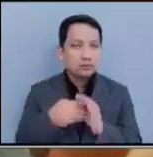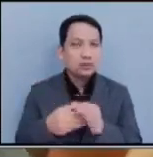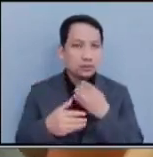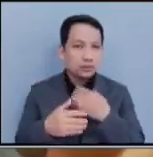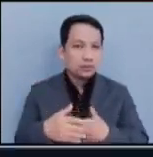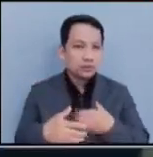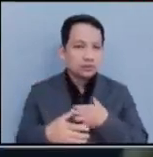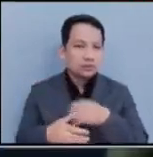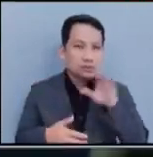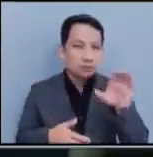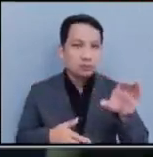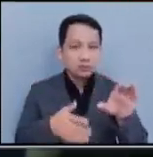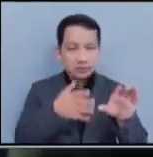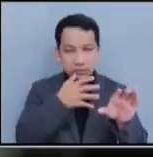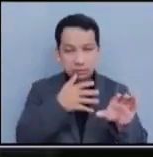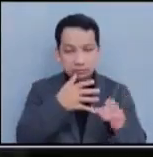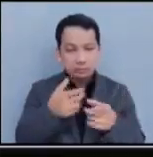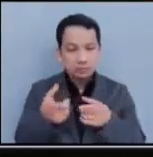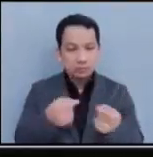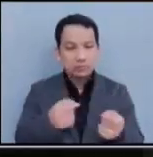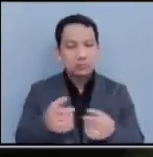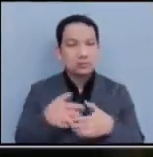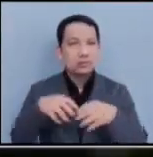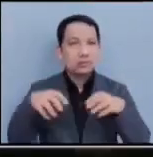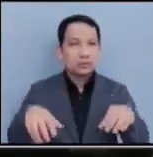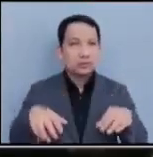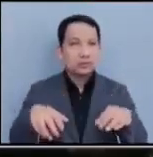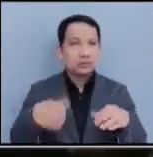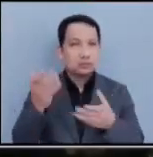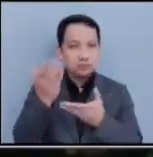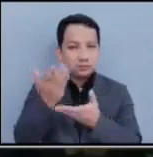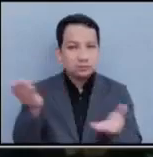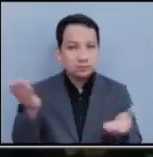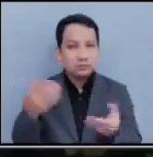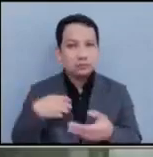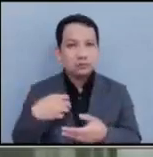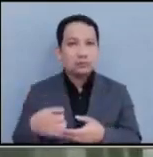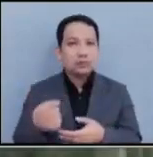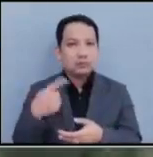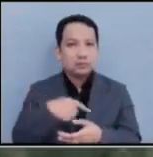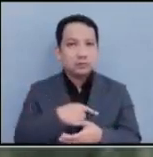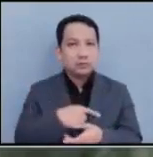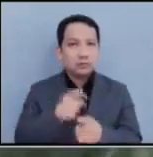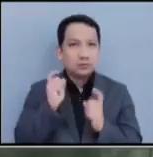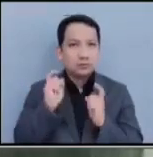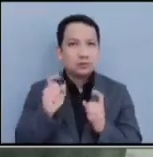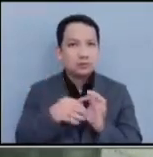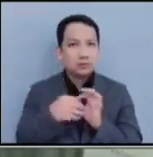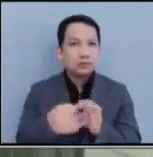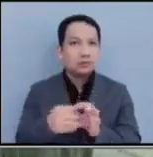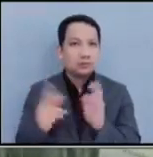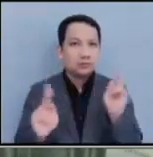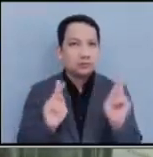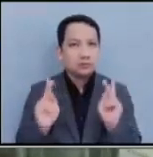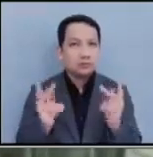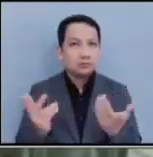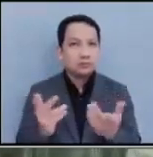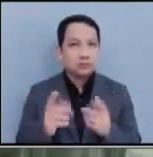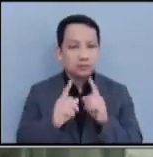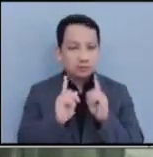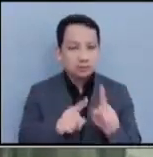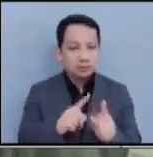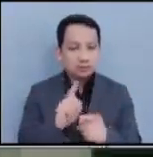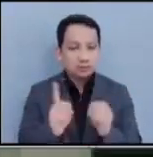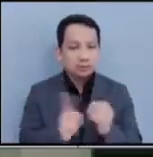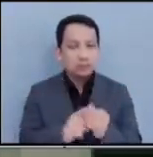sa nanay ang ginawa ng kapitbahay na siyang dumulog sa pulisya. Agad namang rumisponde ang mga otoridad na nagresulta sa pagkakadakip